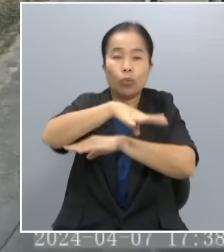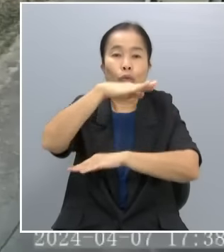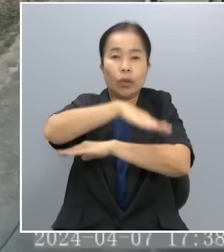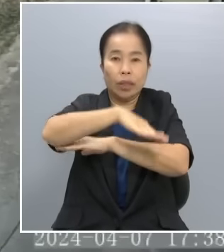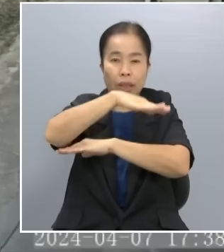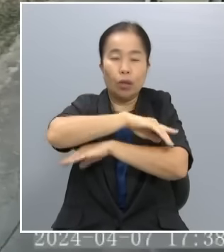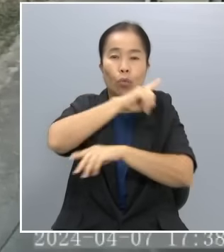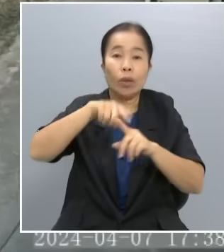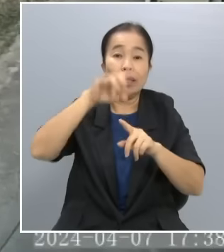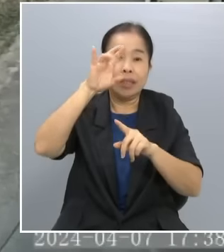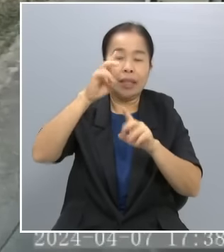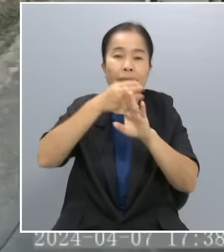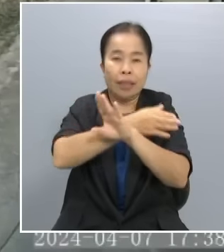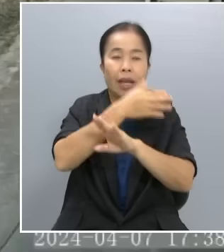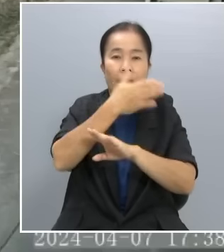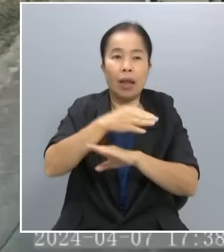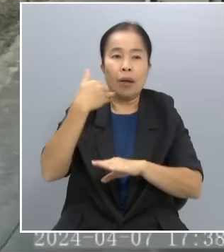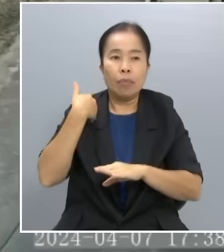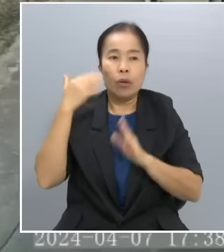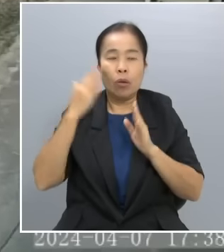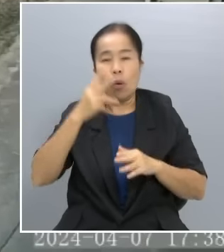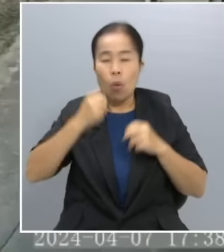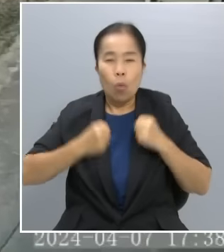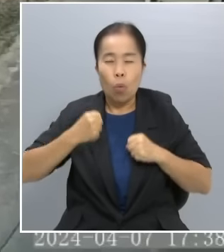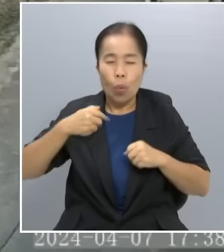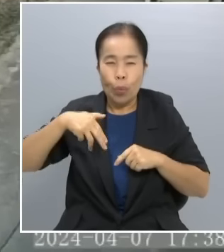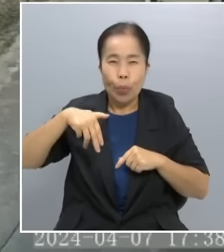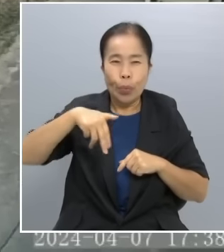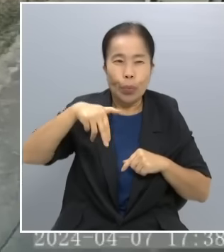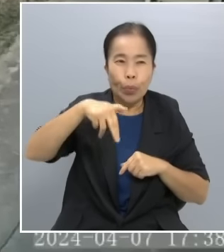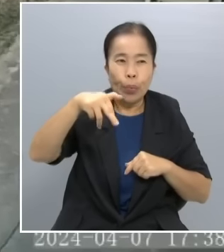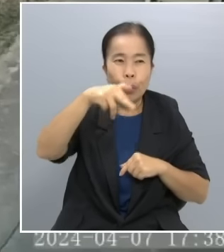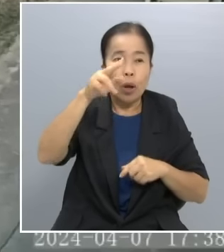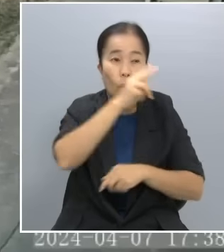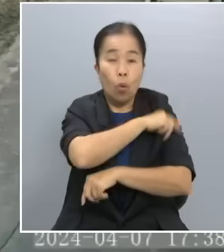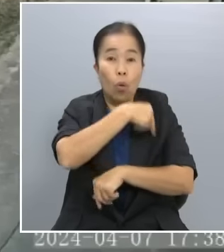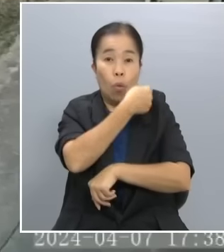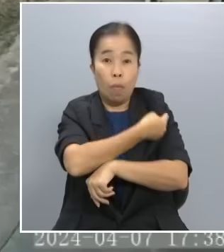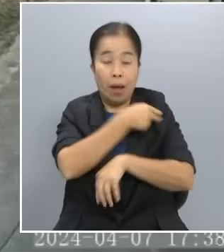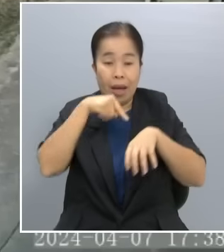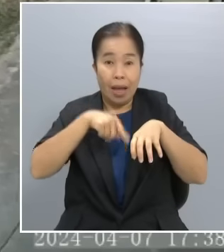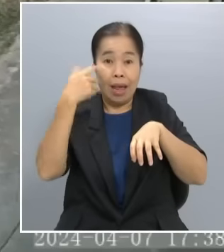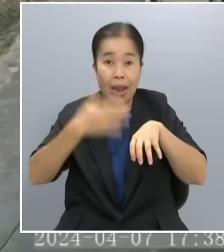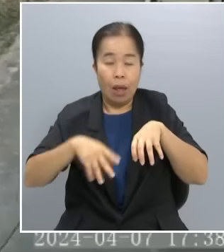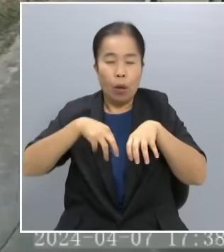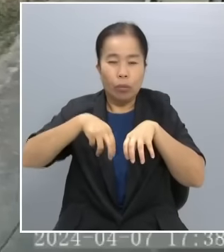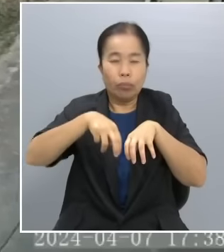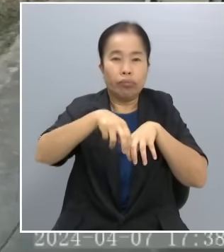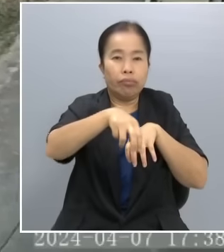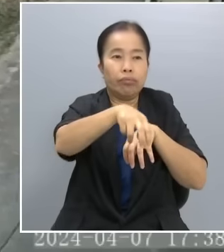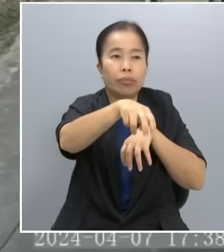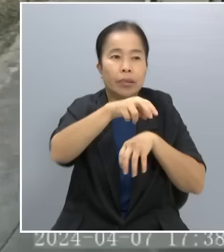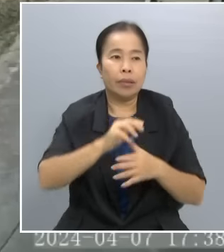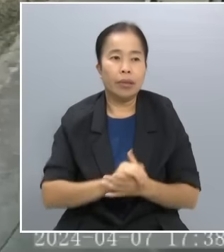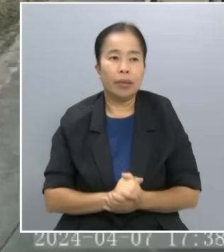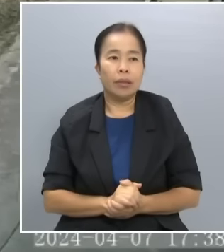ากนั้นคนร้ายครับเดินไปตามถนนฮะมุ่งหน้าเข้าตัวเมืองมหาสารคามหลังเดินออกจากโรงพยาบาลส่งเสริมสุขภาพตำบลที่บ้านห้วยแอ่